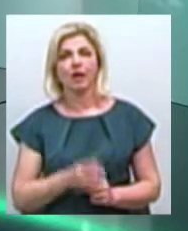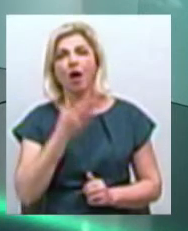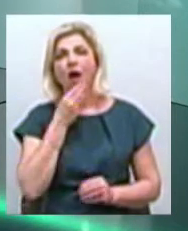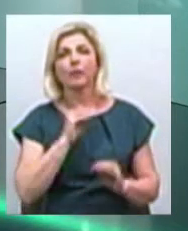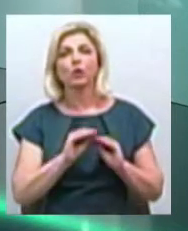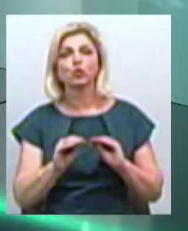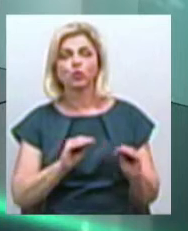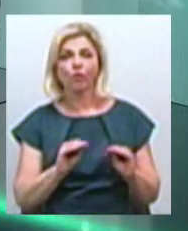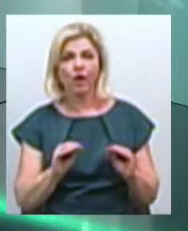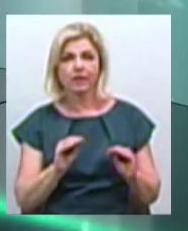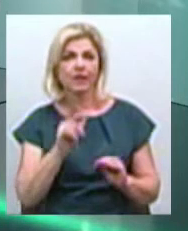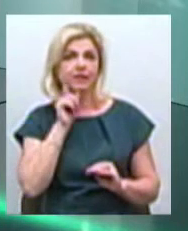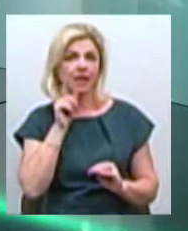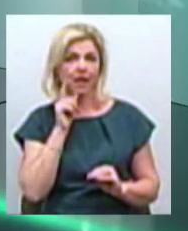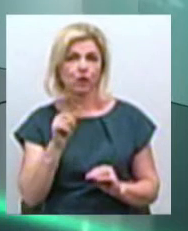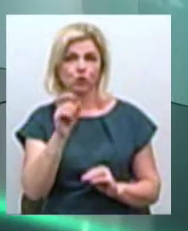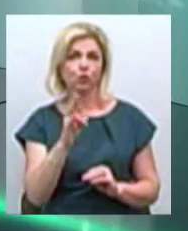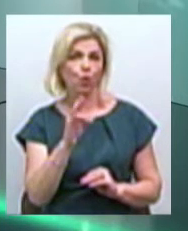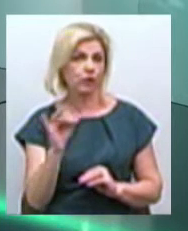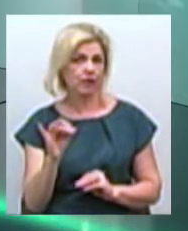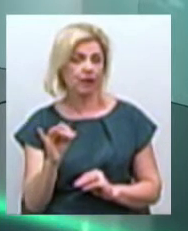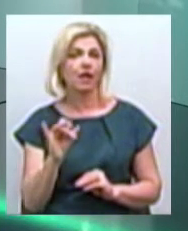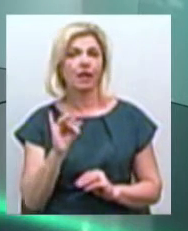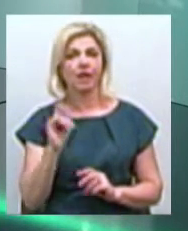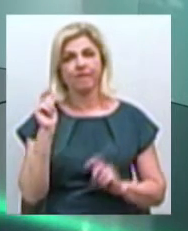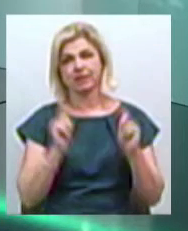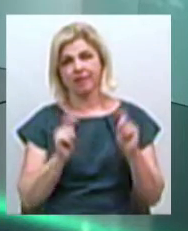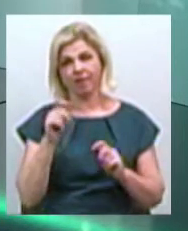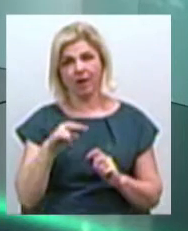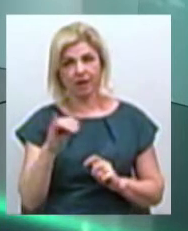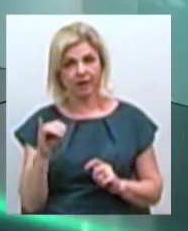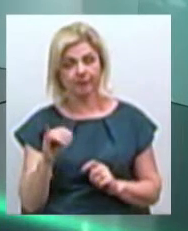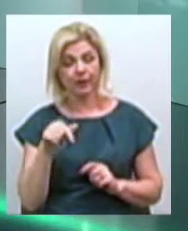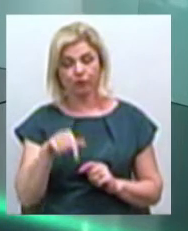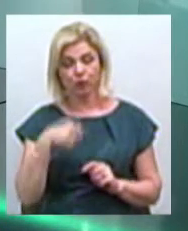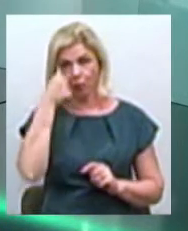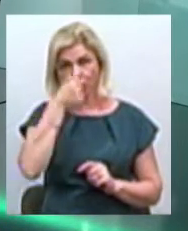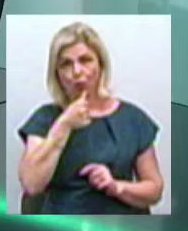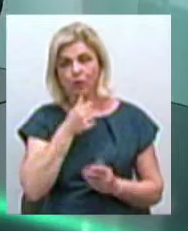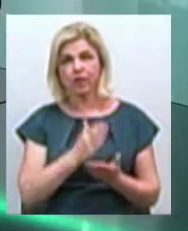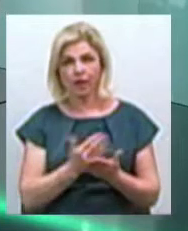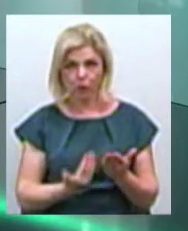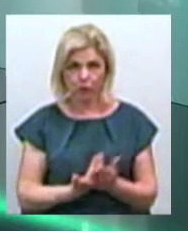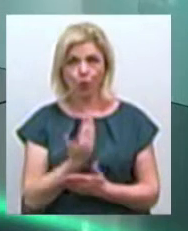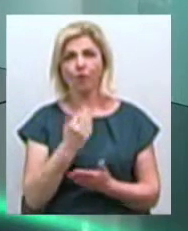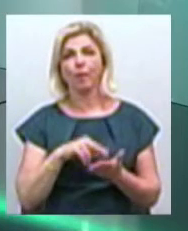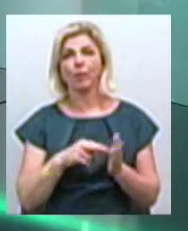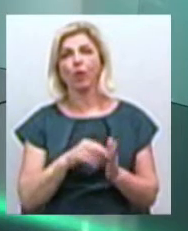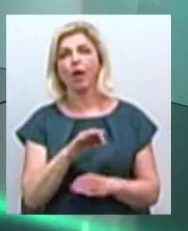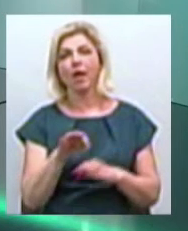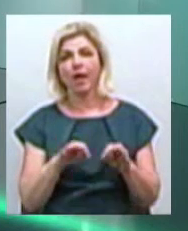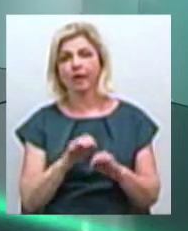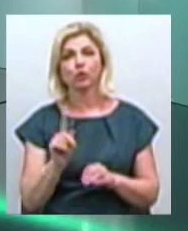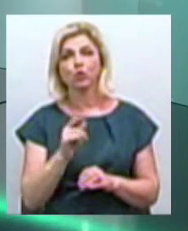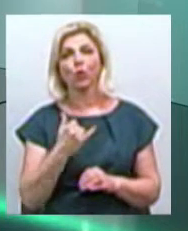облаштування зелених зон, а також фестивалі. В цьому році є такі нові проєкти, які у нас за 2 роки